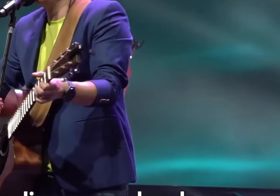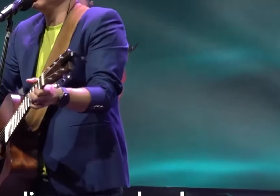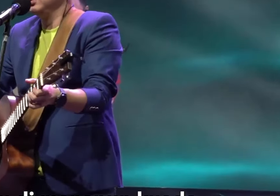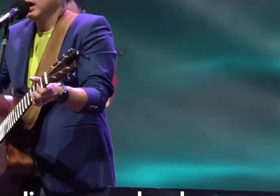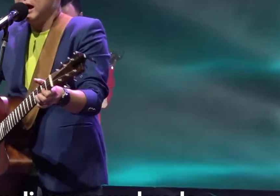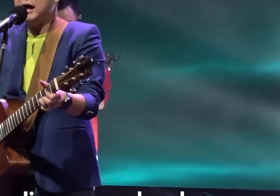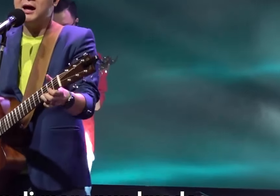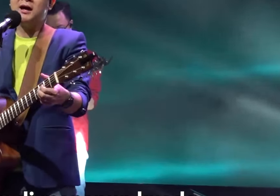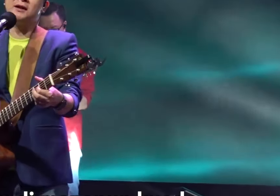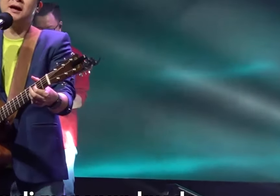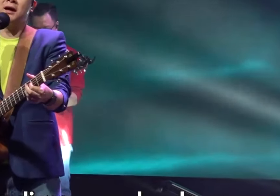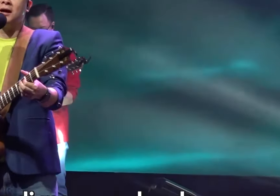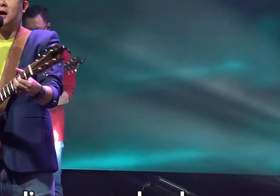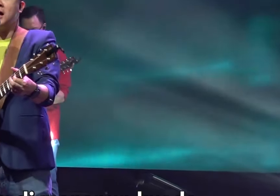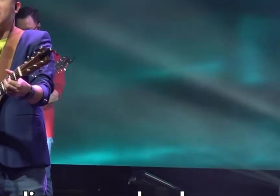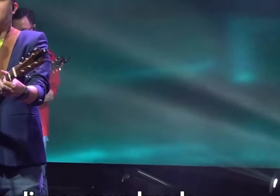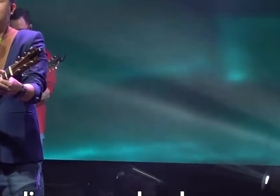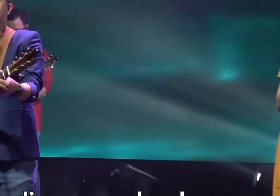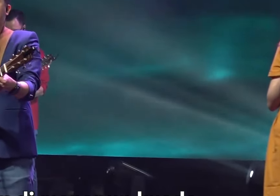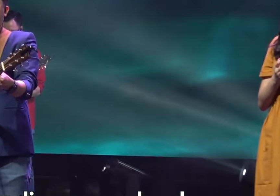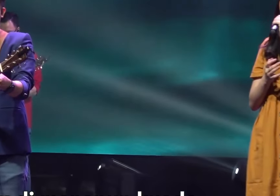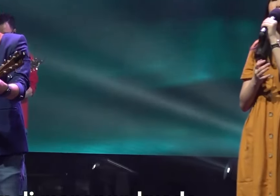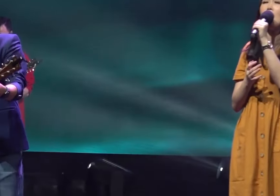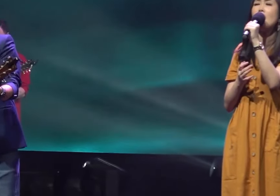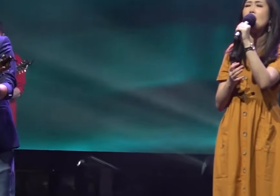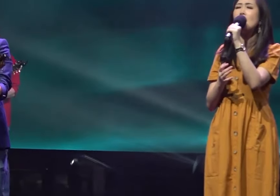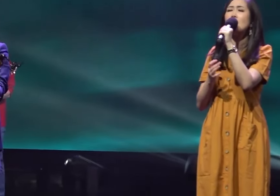dimanapun ku ada.